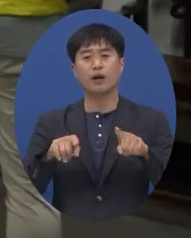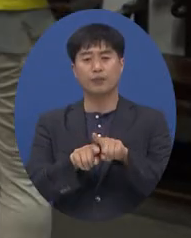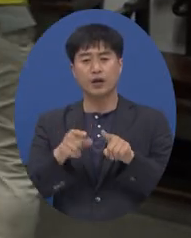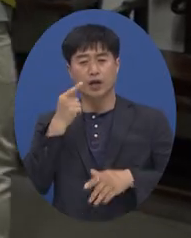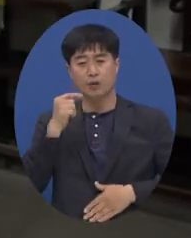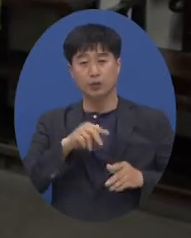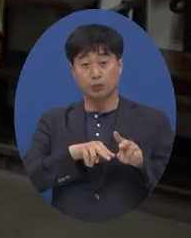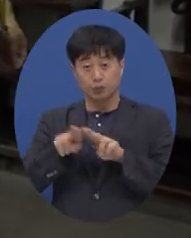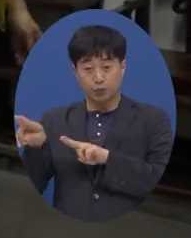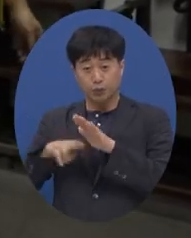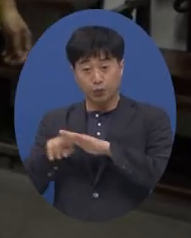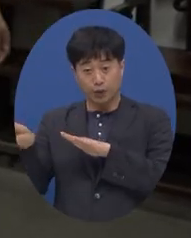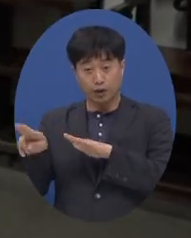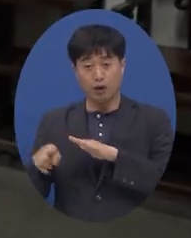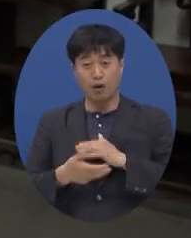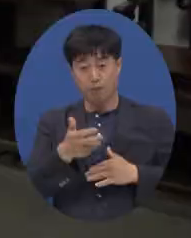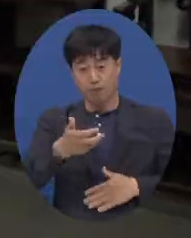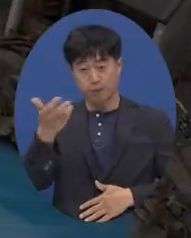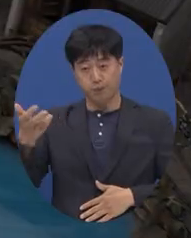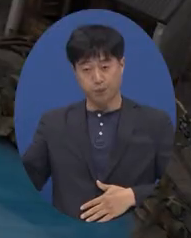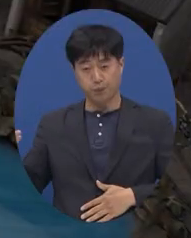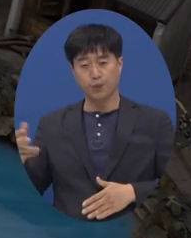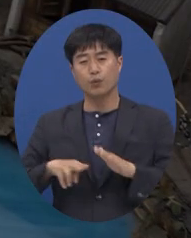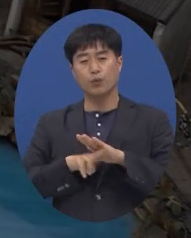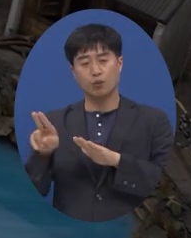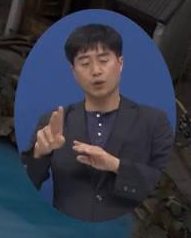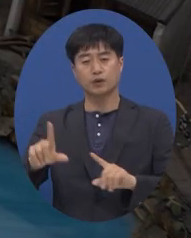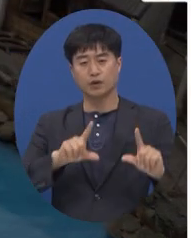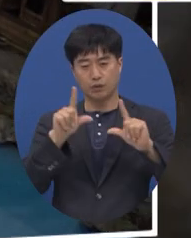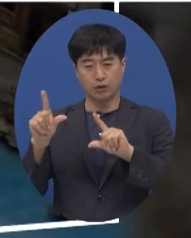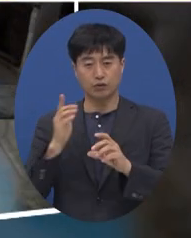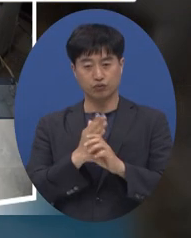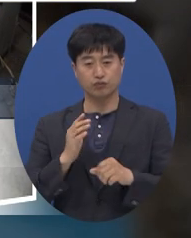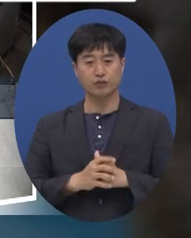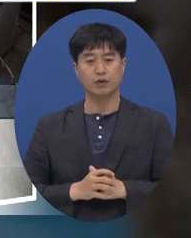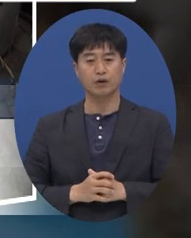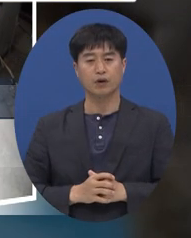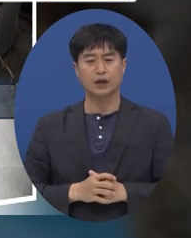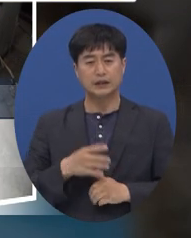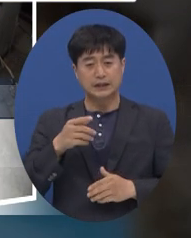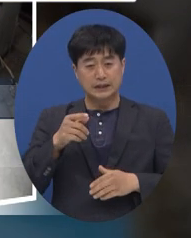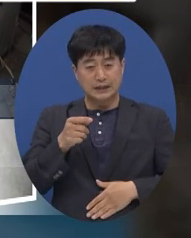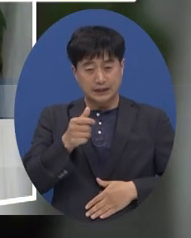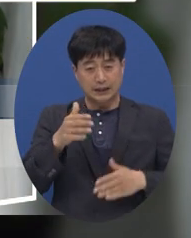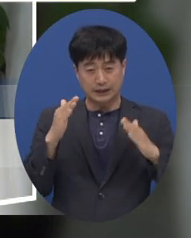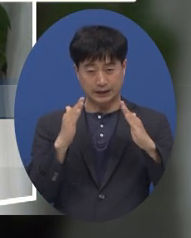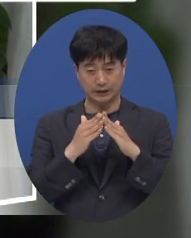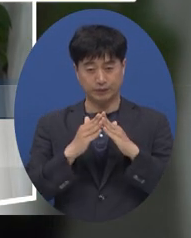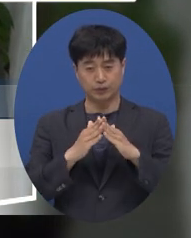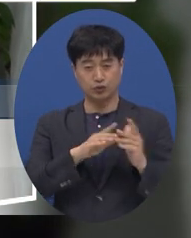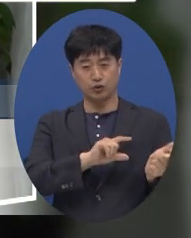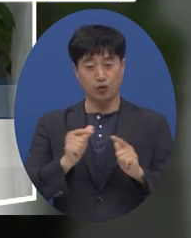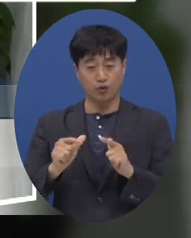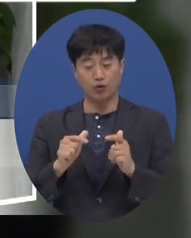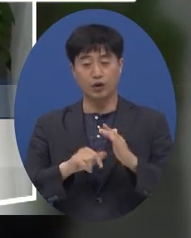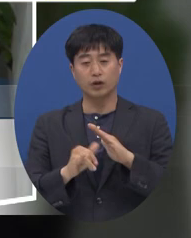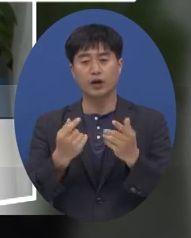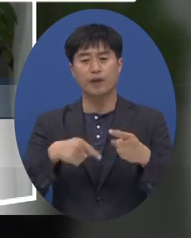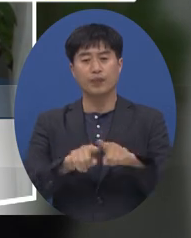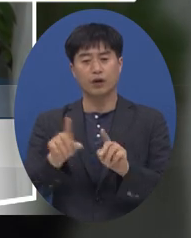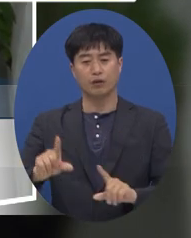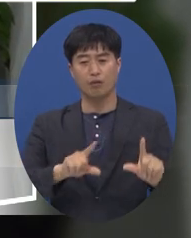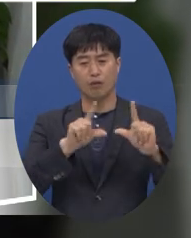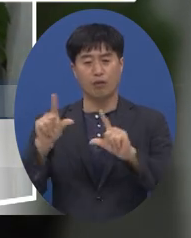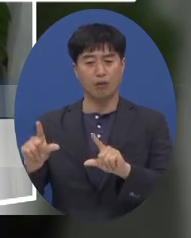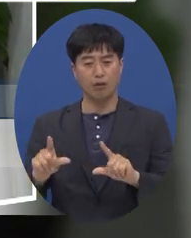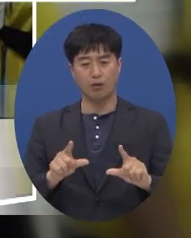피해 이 고쳐 곳을 떠들며 힘든 피난 생활을 했습니다 서로 케 사관 제가 에서 여러 가족들이 같이 생활해야